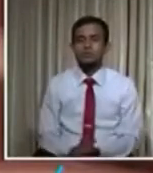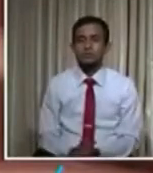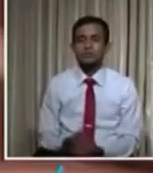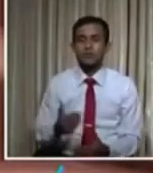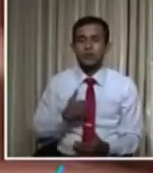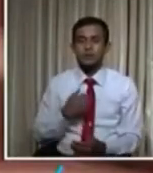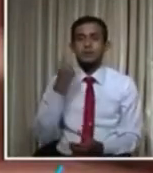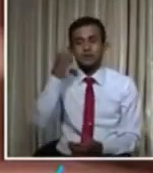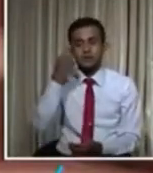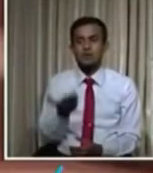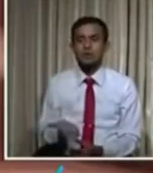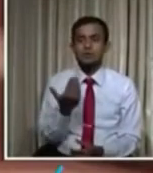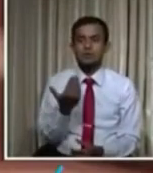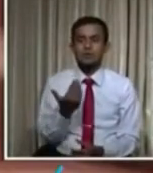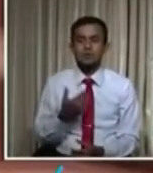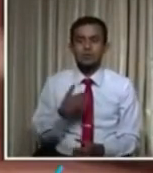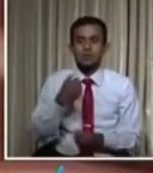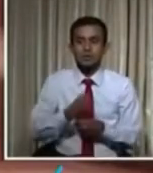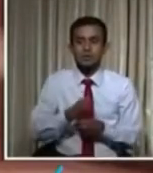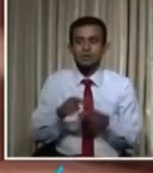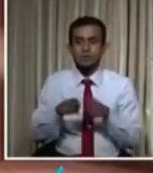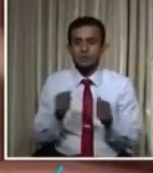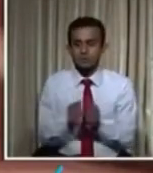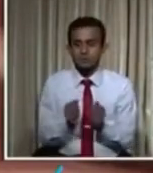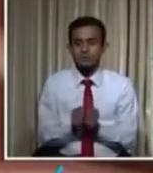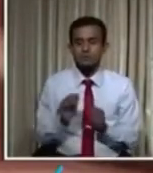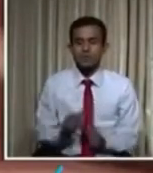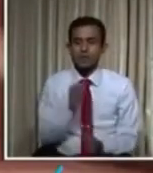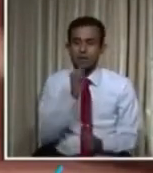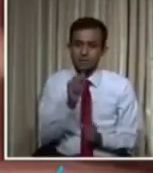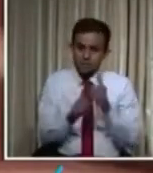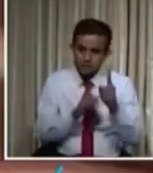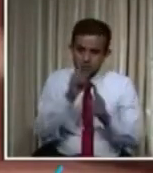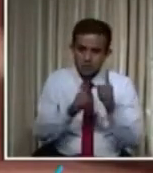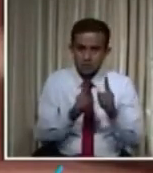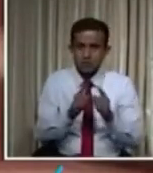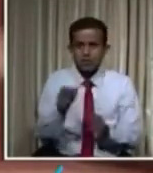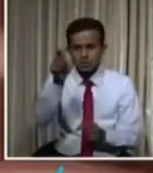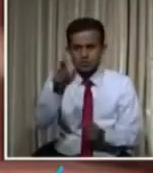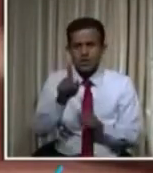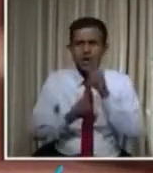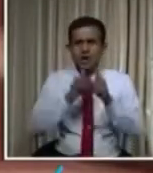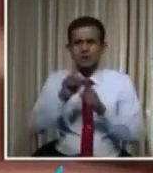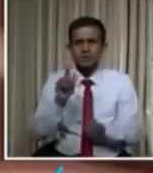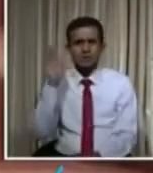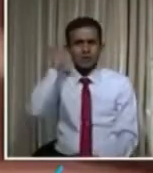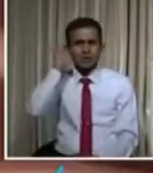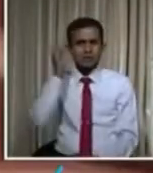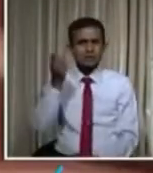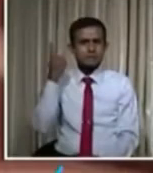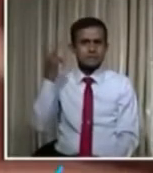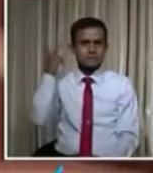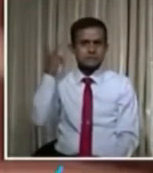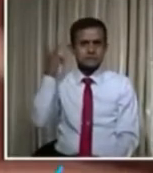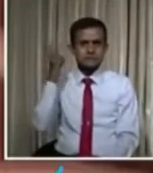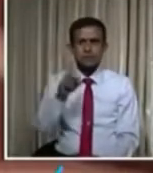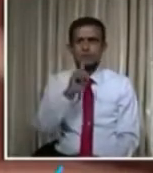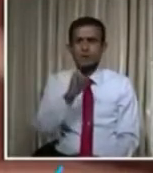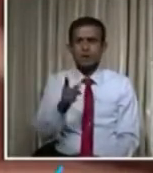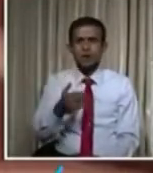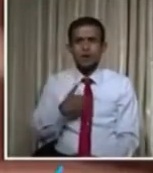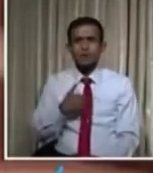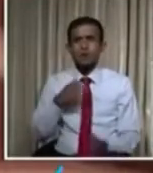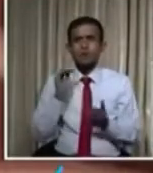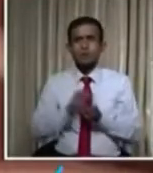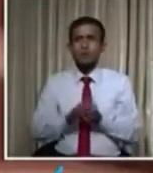අපි මේවා හිතන්නට ඕන ආණ්ඩුවක් විදියට වැඩ කරනකොට අපි ඇත්ත කතා කරන්න දැන් බොහෝ වෙලාවට ඔබතුමා කතා කරනකොට මං අහගෙන හිටියා ඊයේ පෙරේදාත් ඕන වෙලාවක ඔබතුමා කියනවා අපි ගාව